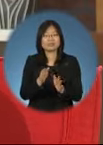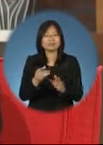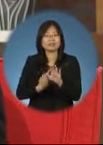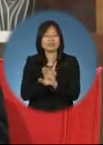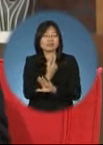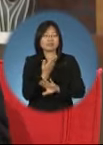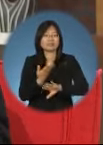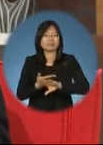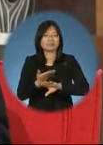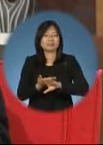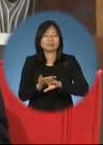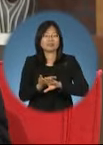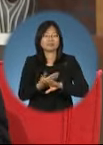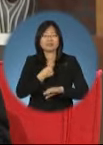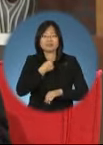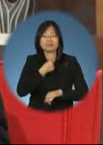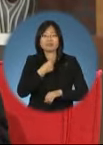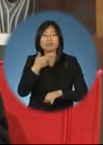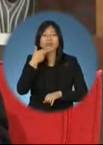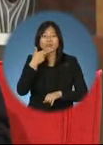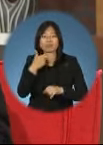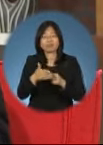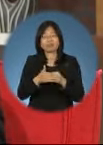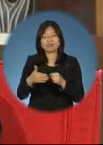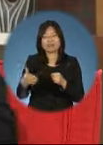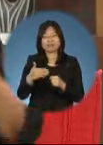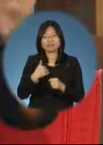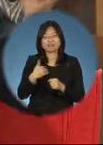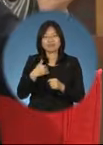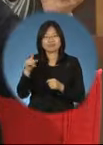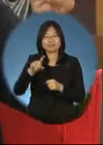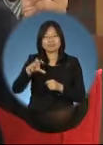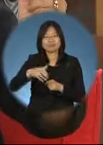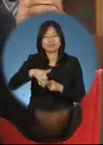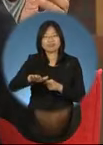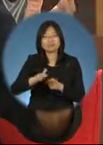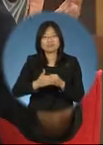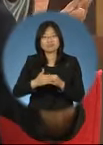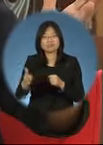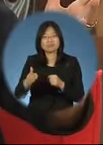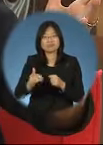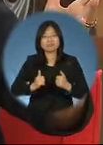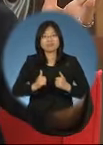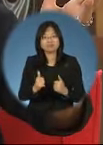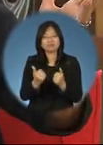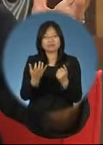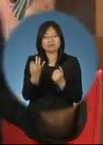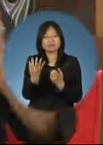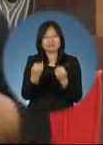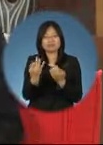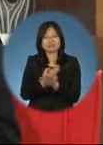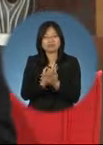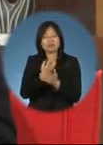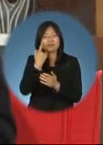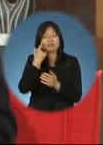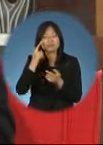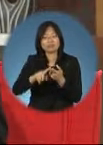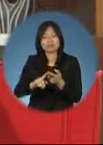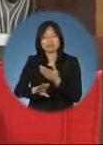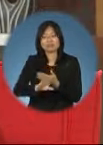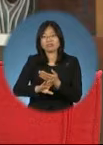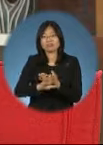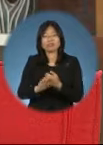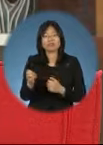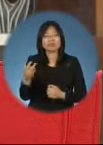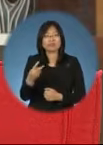건 뭐 하고 싶은 게 없어요. 꼭 내가 뭐 어디 가서 뭐 열심히 해서 돈을 많이 벌어보자 이것도 아니고